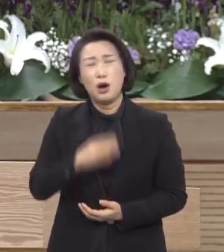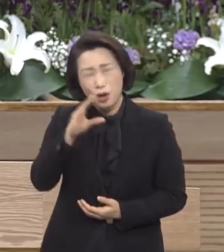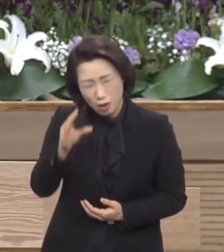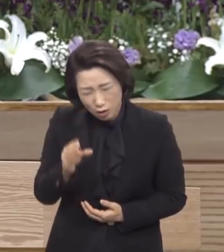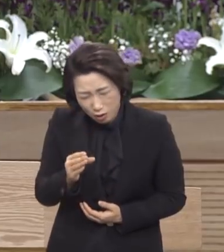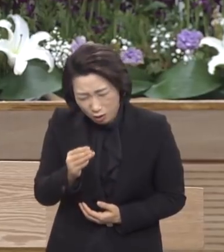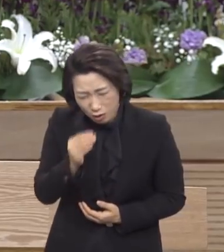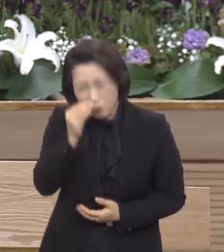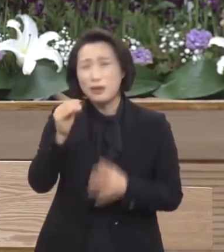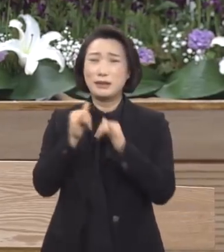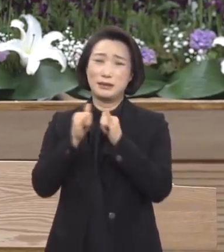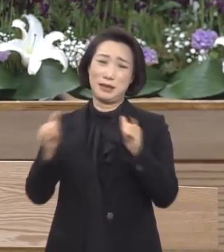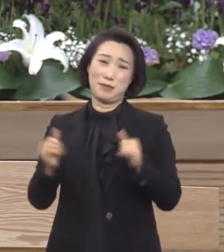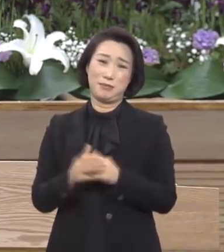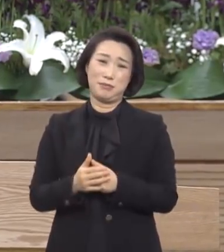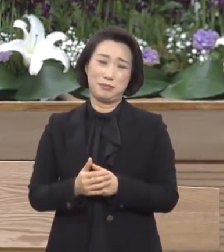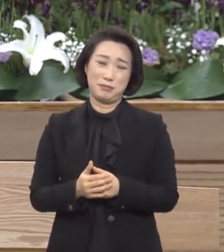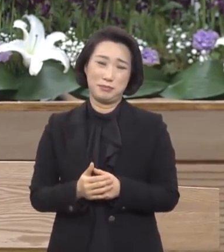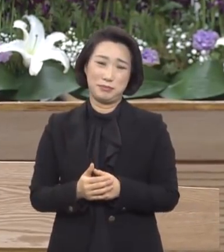거룩한 사람이라는 거.